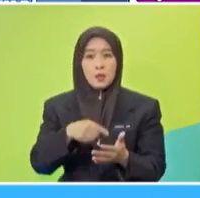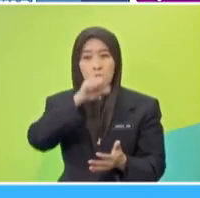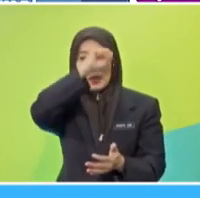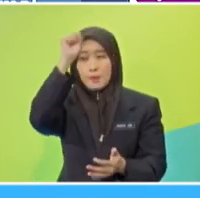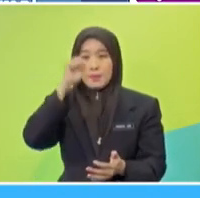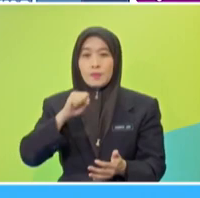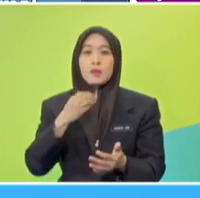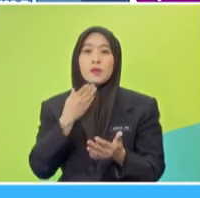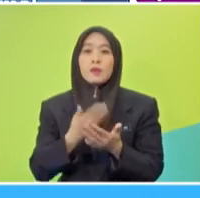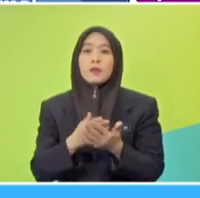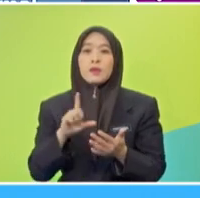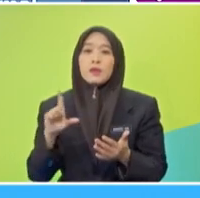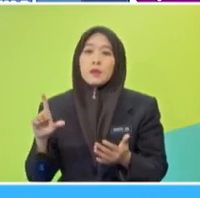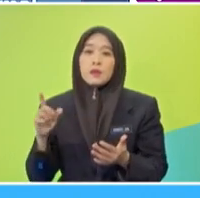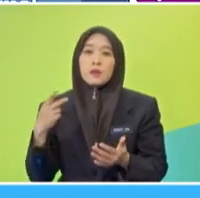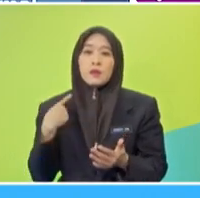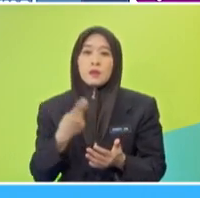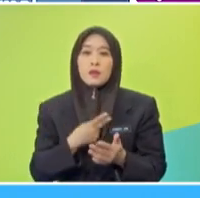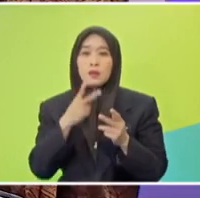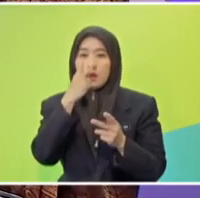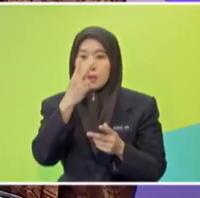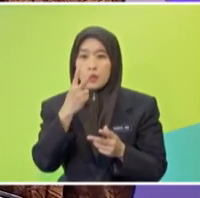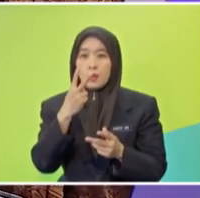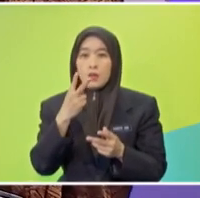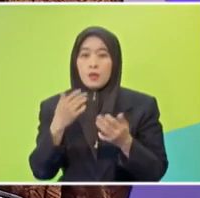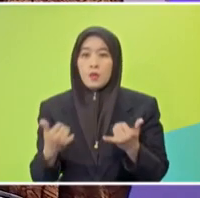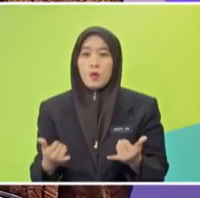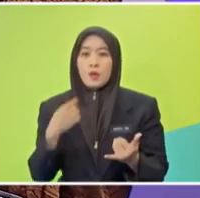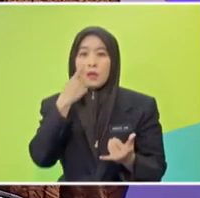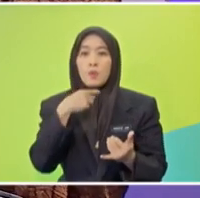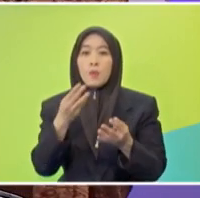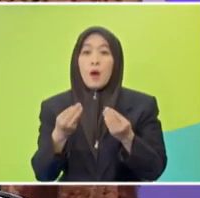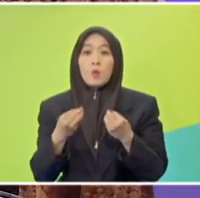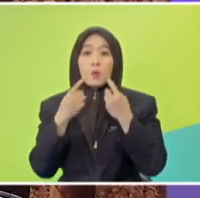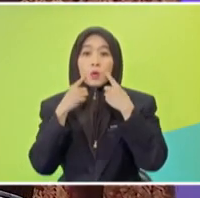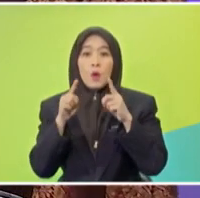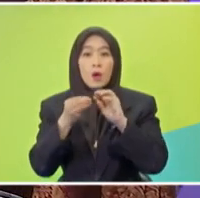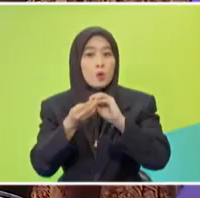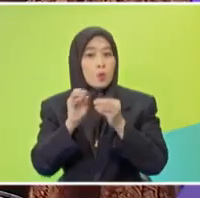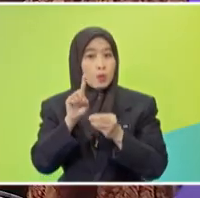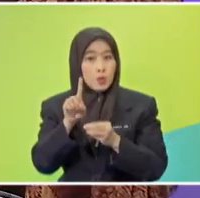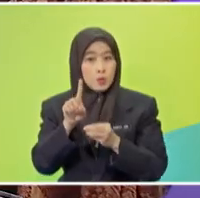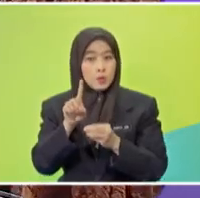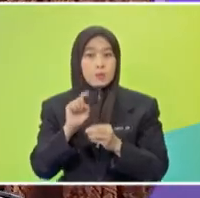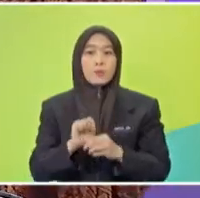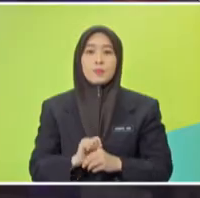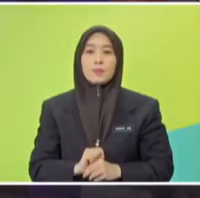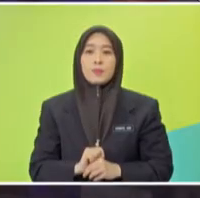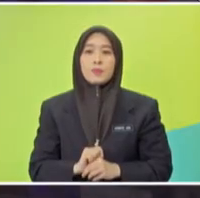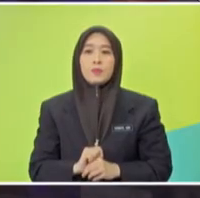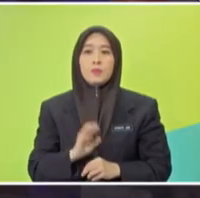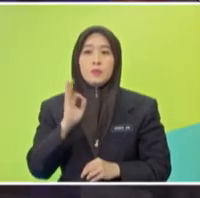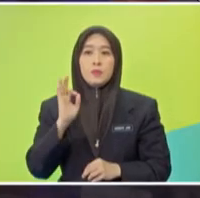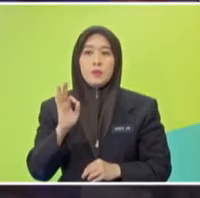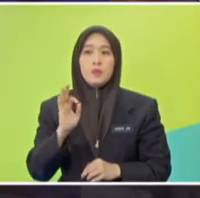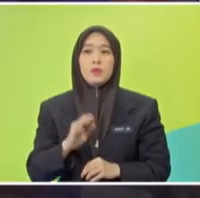Baiklah sekarang kita tengok Siapa yang nak coba numbuh satu nombombo satu Oke Mira